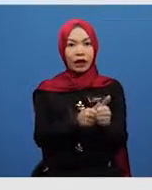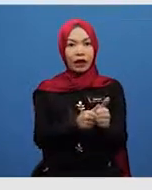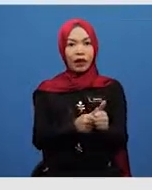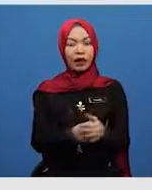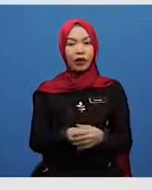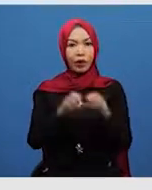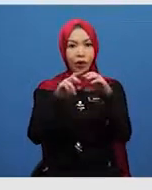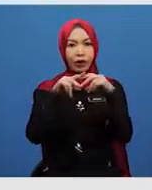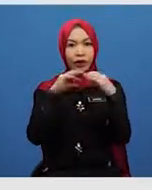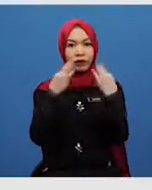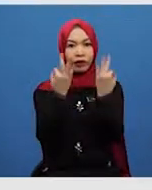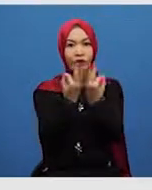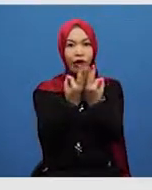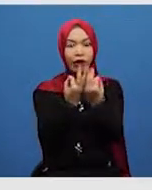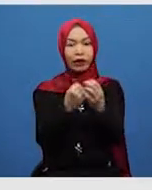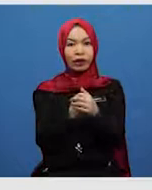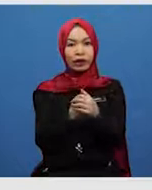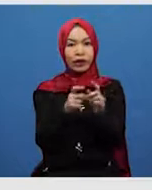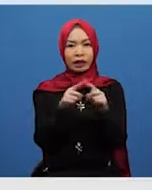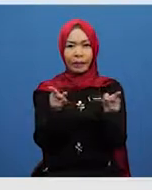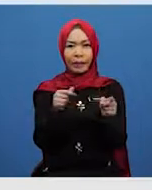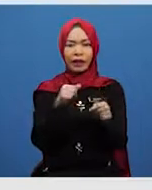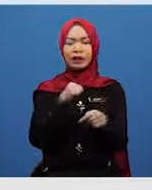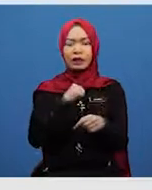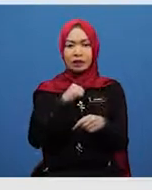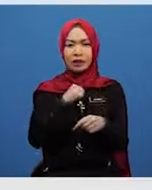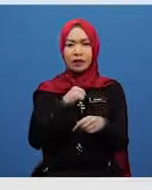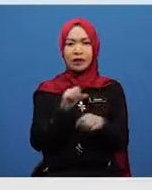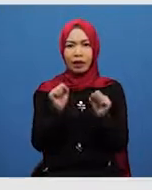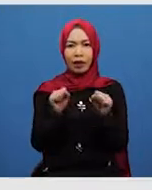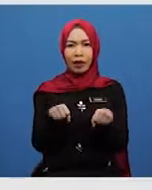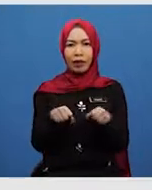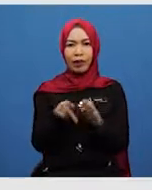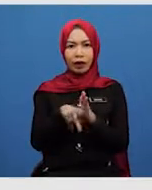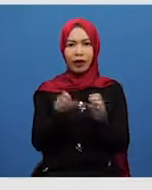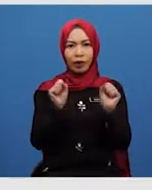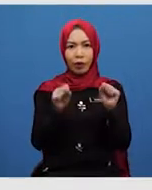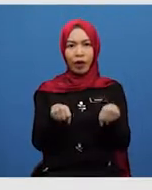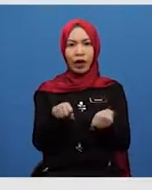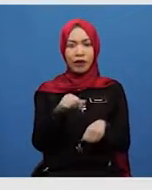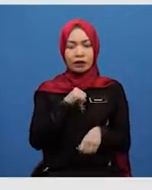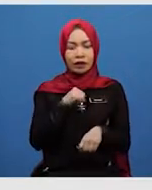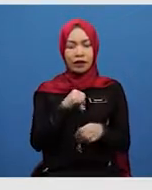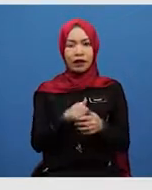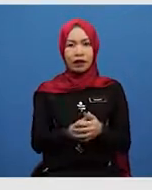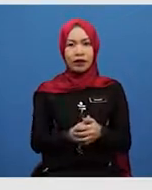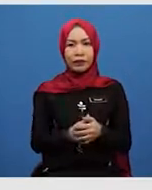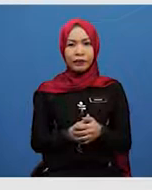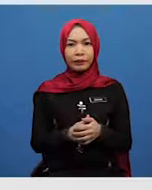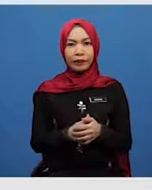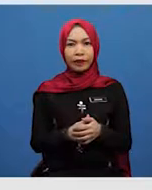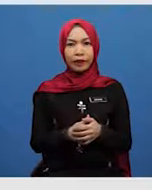kepada kebolehan pribadi yg kalau pemimpin yang ber kebolehan